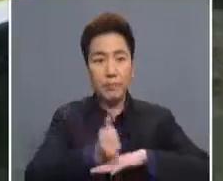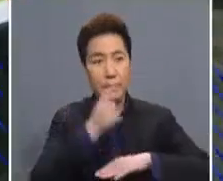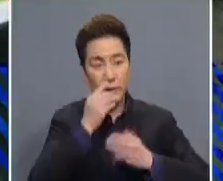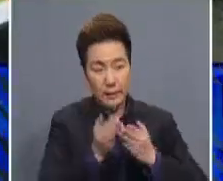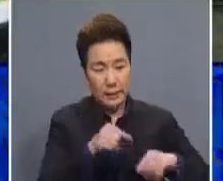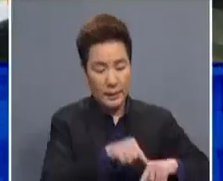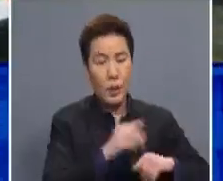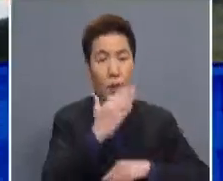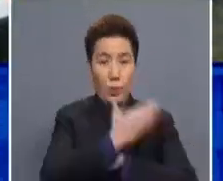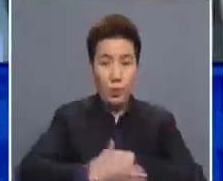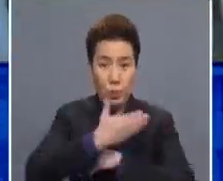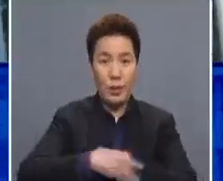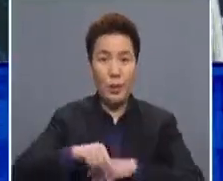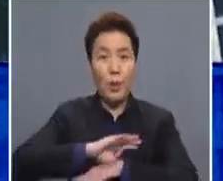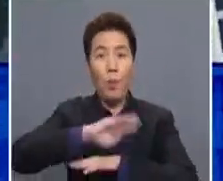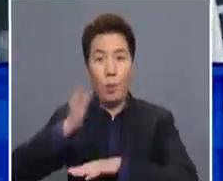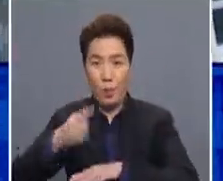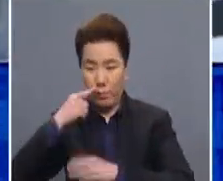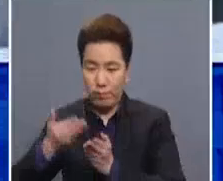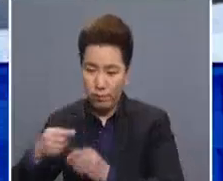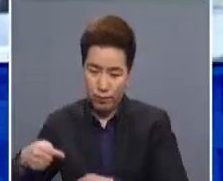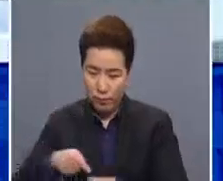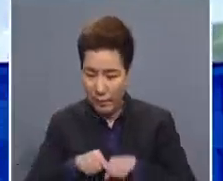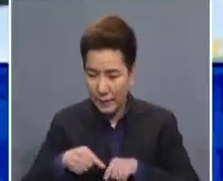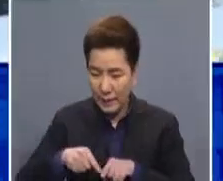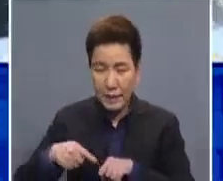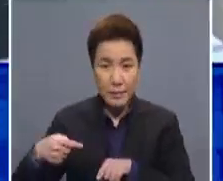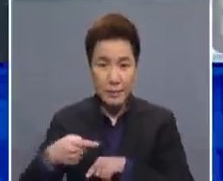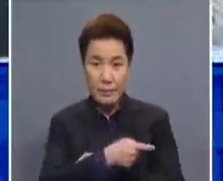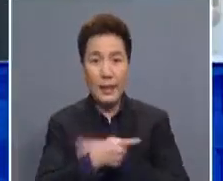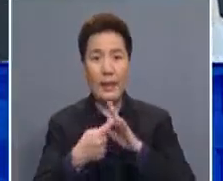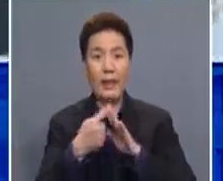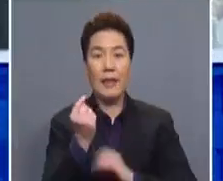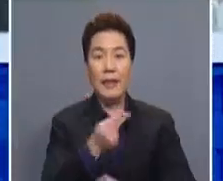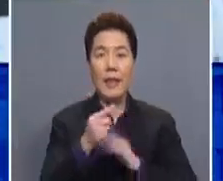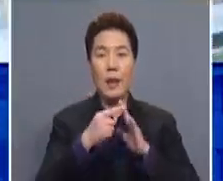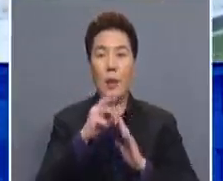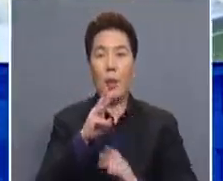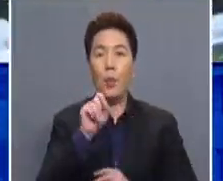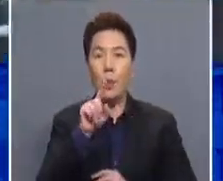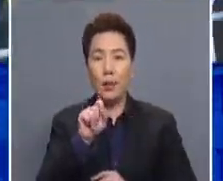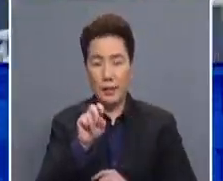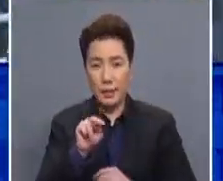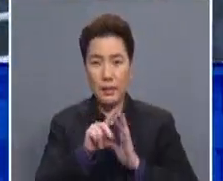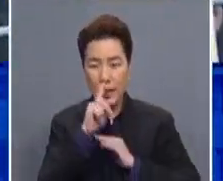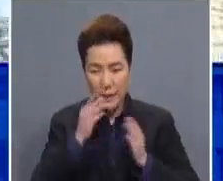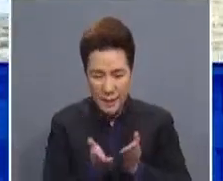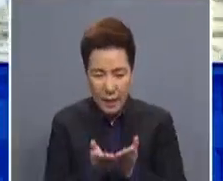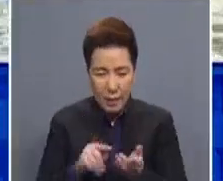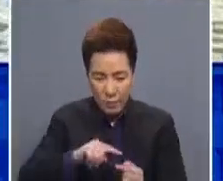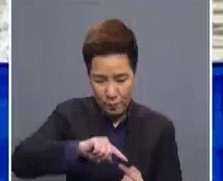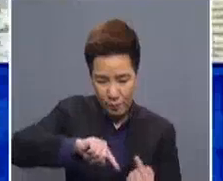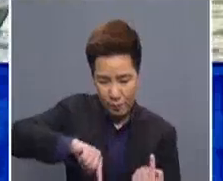จากท่าเรือสถานีรถไฟหัวลำโพงไปยังท่าเรือตลาดเทวราชและชมการสาธิตการปรับลำเรือในพื้นที่จำกัด